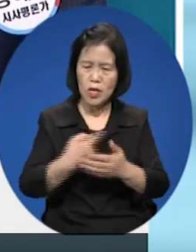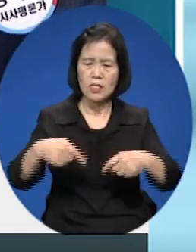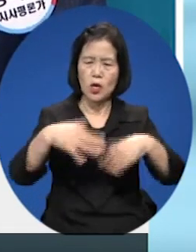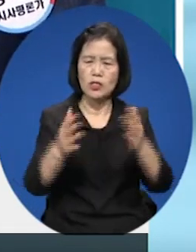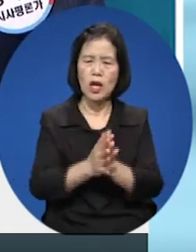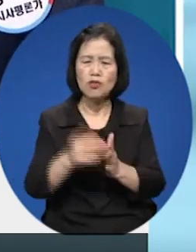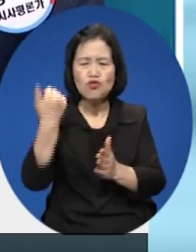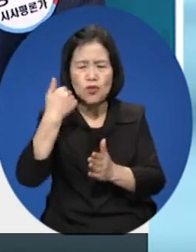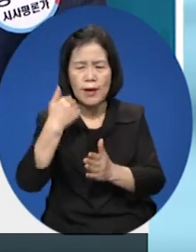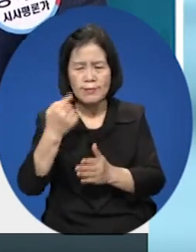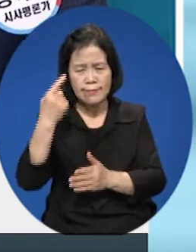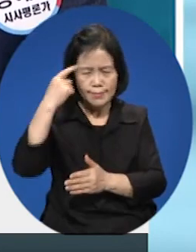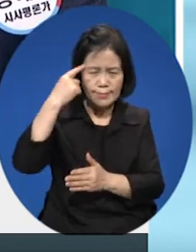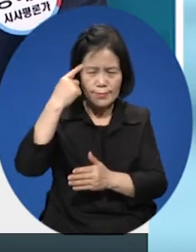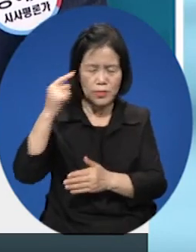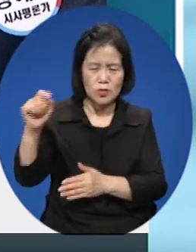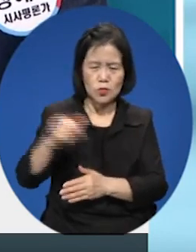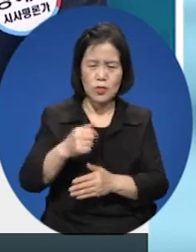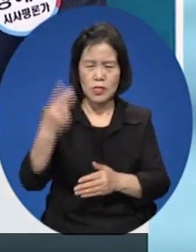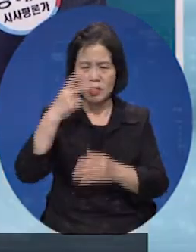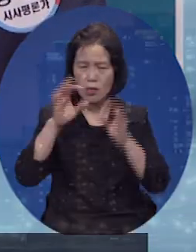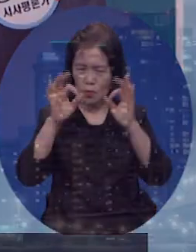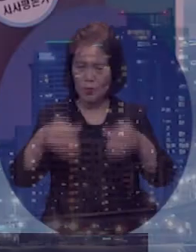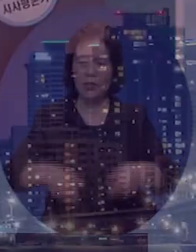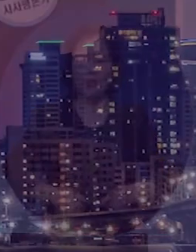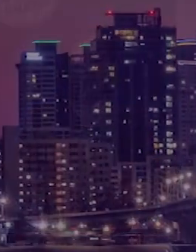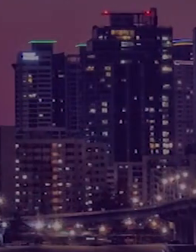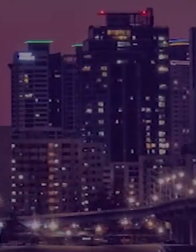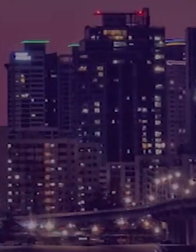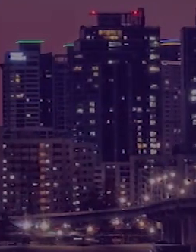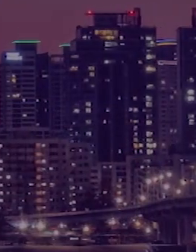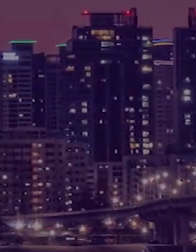가지고 속도를 내는지 국민들이 지켜볼 필요가 있습니다